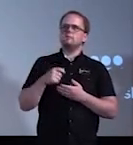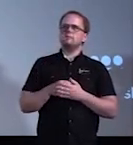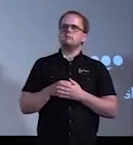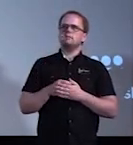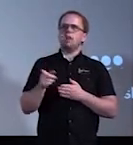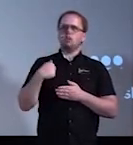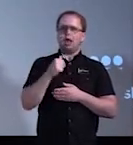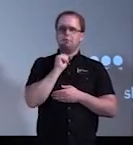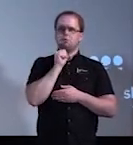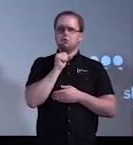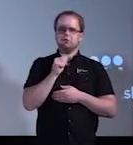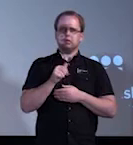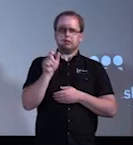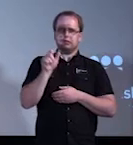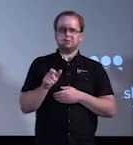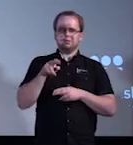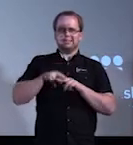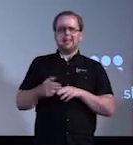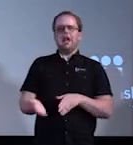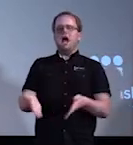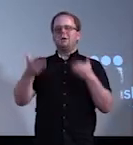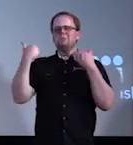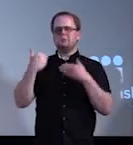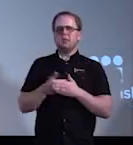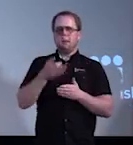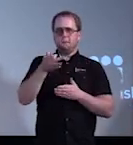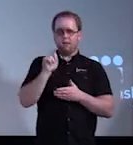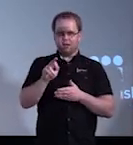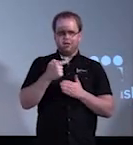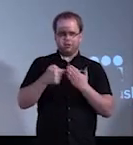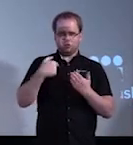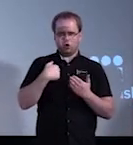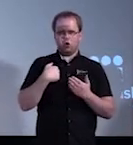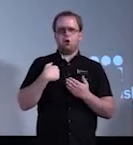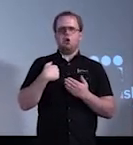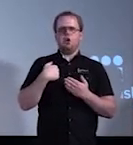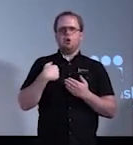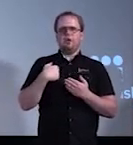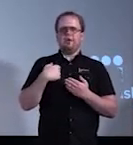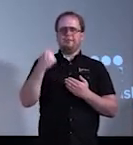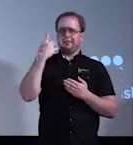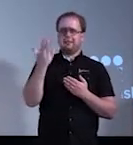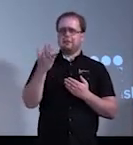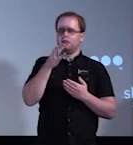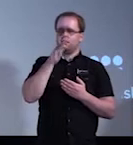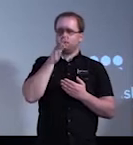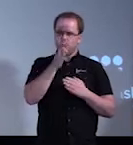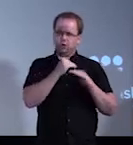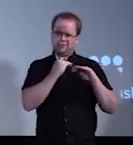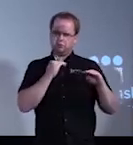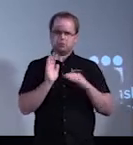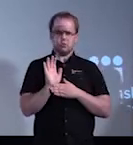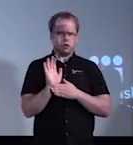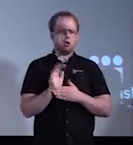sitter längst bak. Kastar snus. Nej. Hej, Per Strömbäck heter jag. Jag tänkte inte ställa en fråga om jämställdhet. Jag